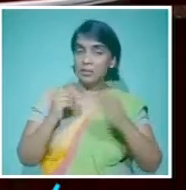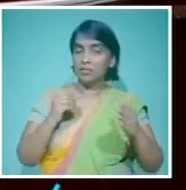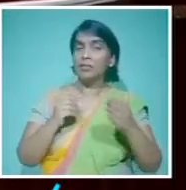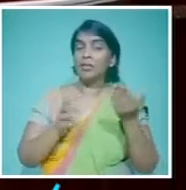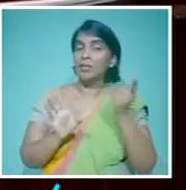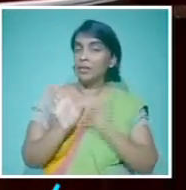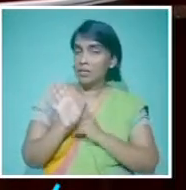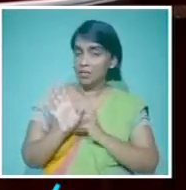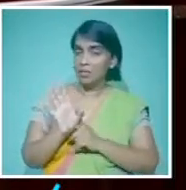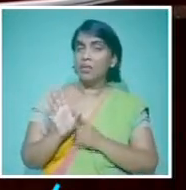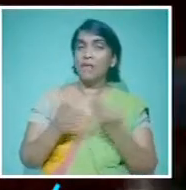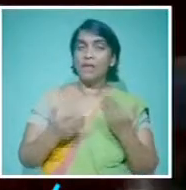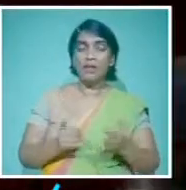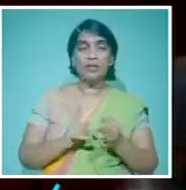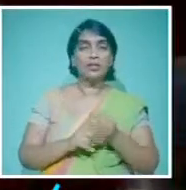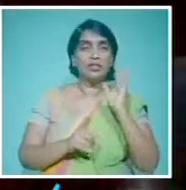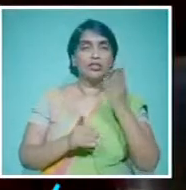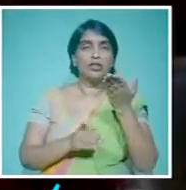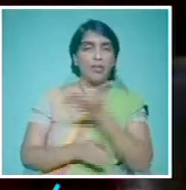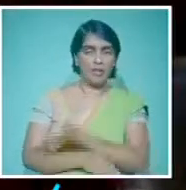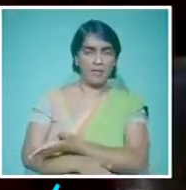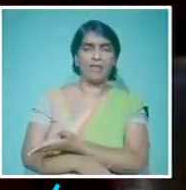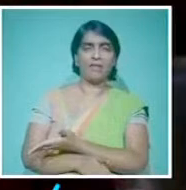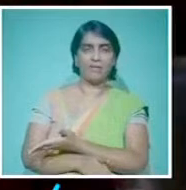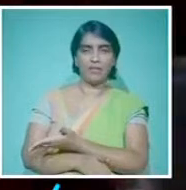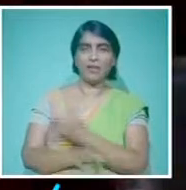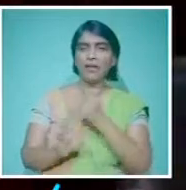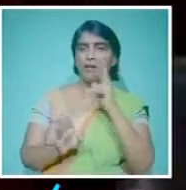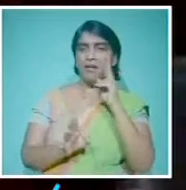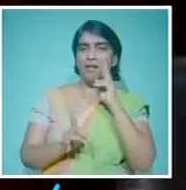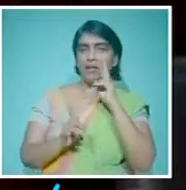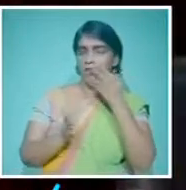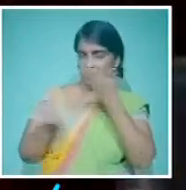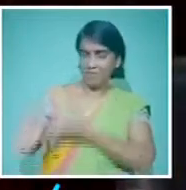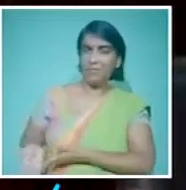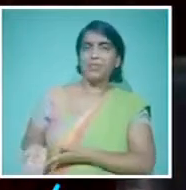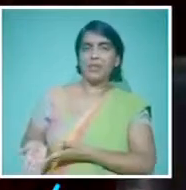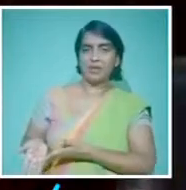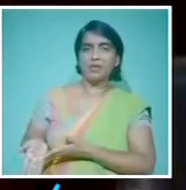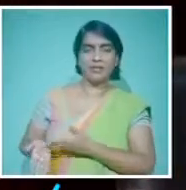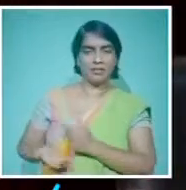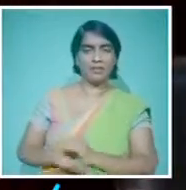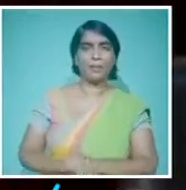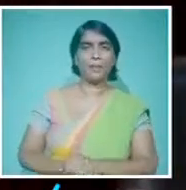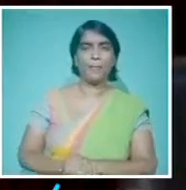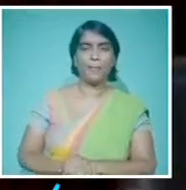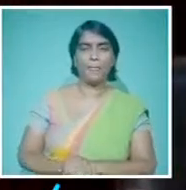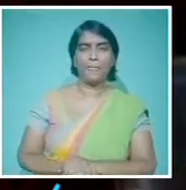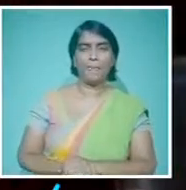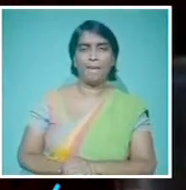අවස්ථාවදීම වර්තමාන ජනාධිපතිව මෙතන හිටියේ honorable man organization thank you වර්තමාන ජනාධිපතිව මේ පැත්තේ හිටියේ